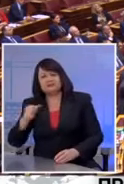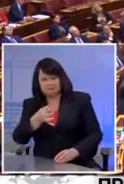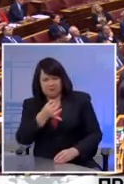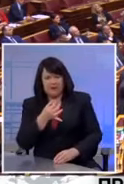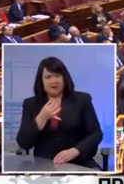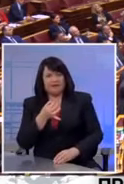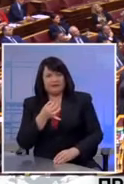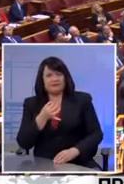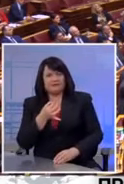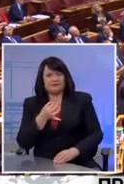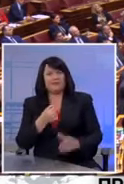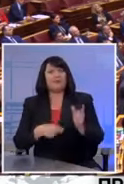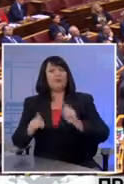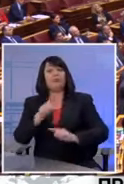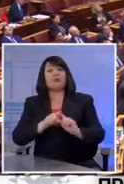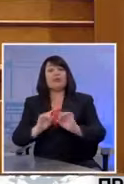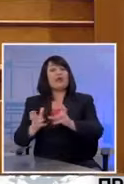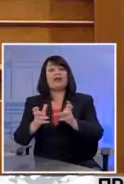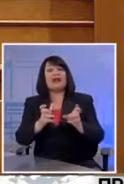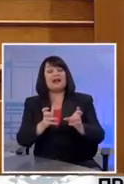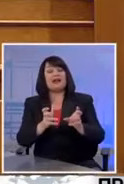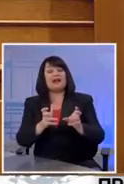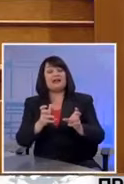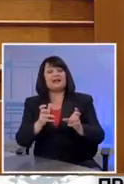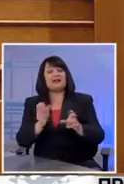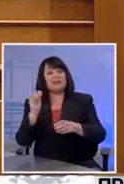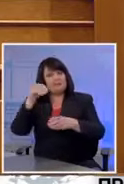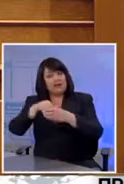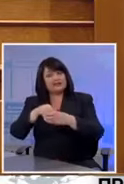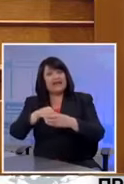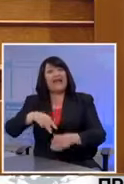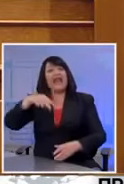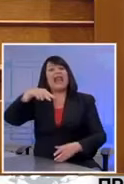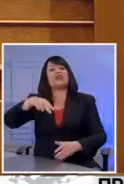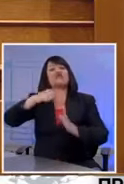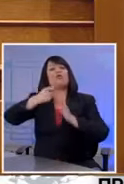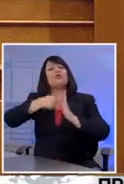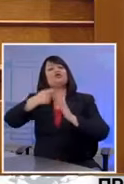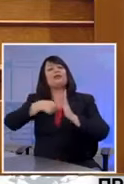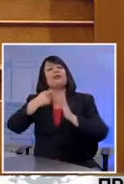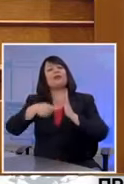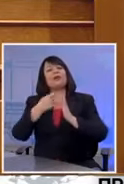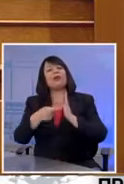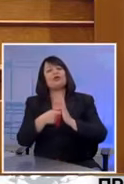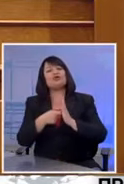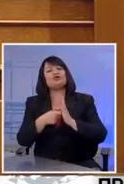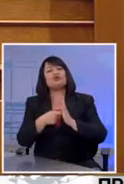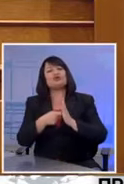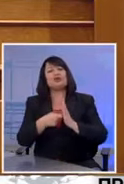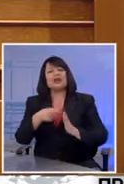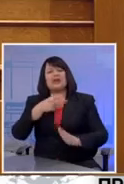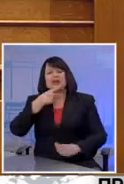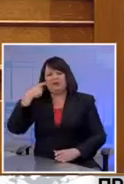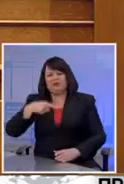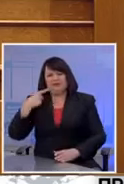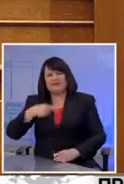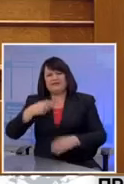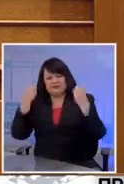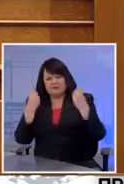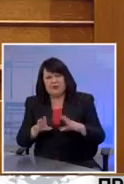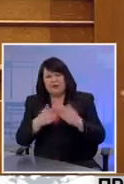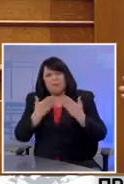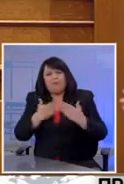είπατε ποιο κανάλι φιλοξενούσε τον κύριο Λαζόπουλο, το μεγαλύτερο και χιδεότερο